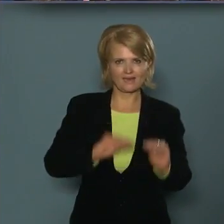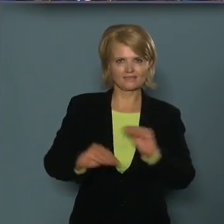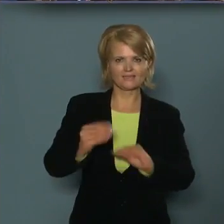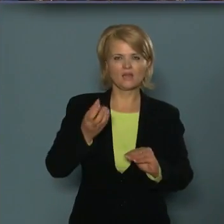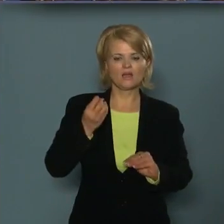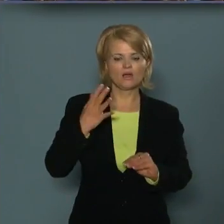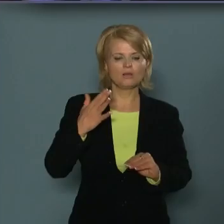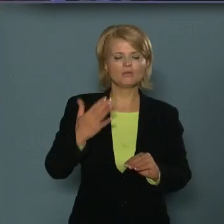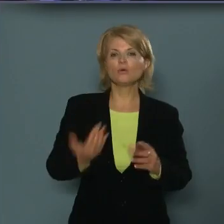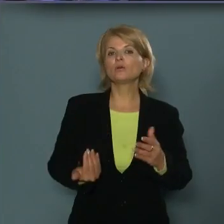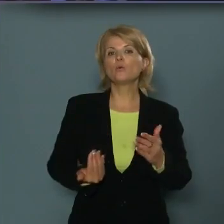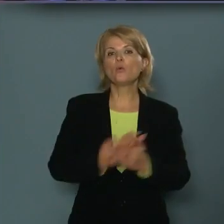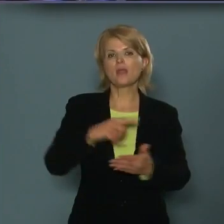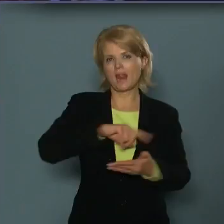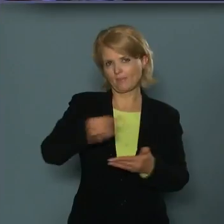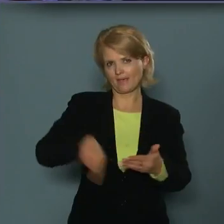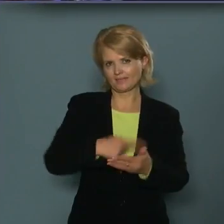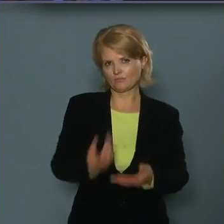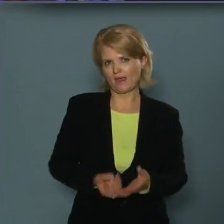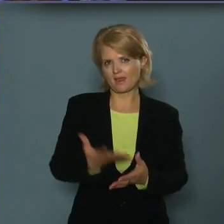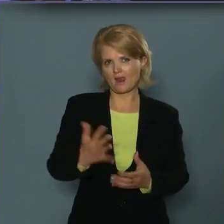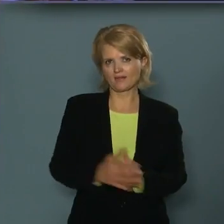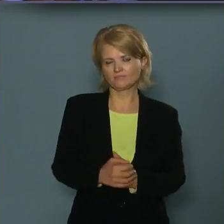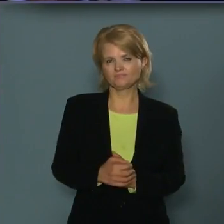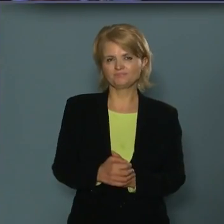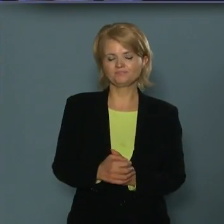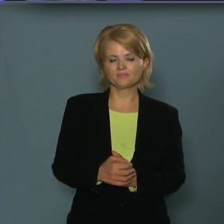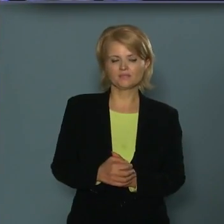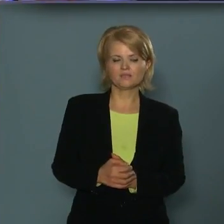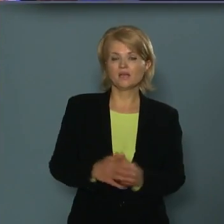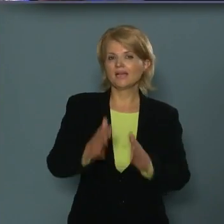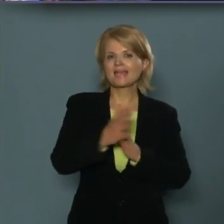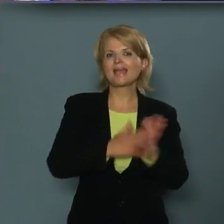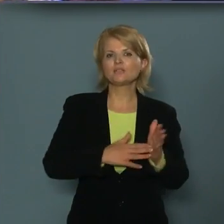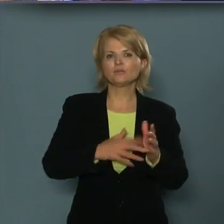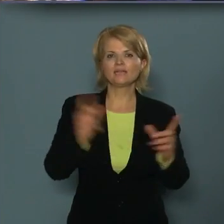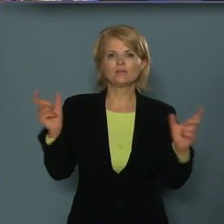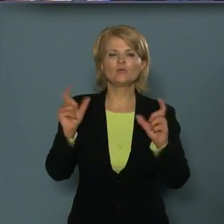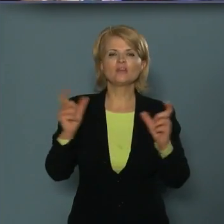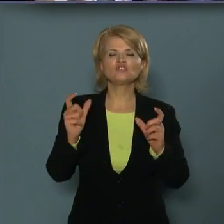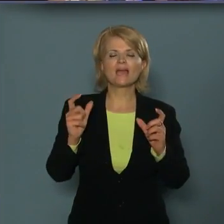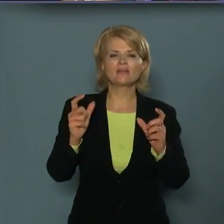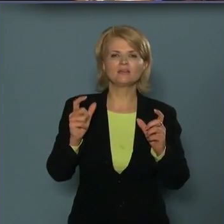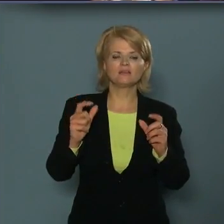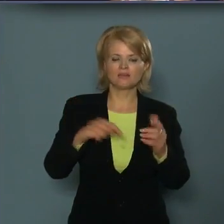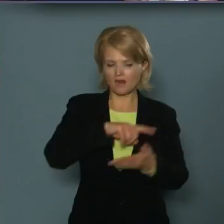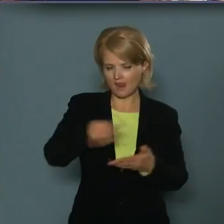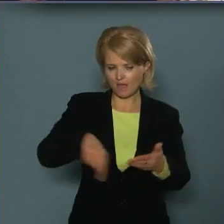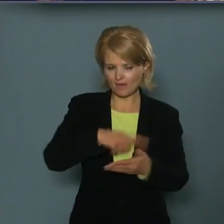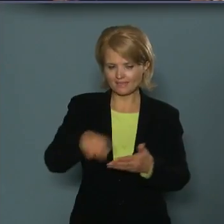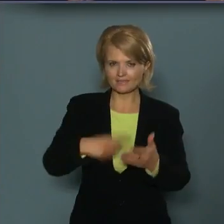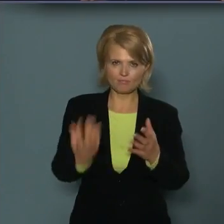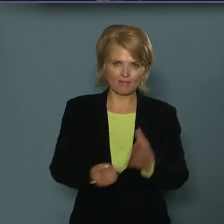szerkezetét, amikor megjelenik egy-egy új lemez. Ez a kezdődhet a mulatság lemez